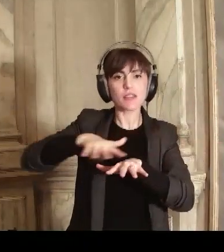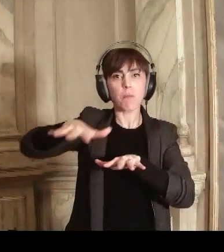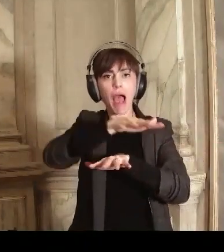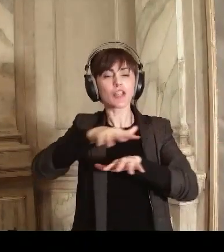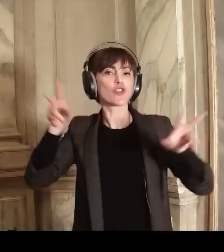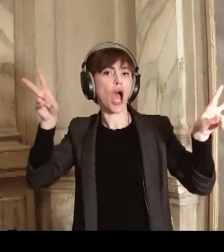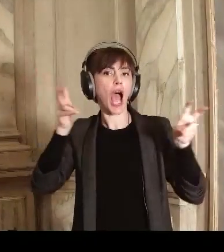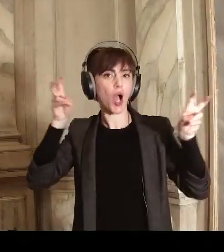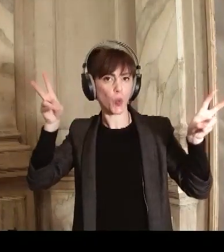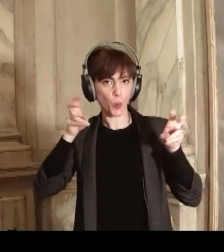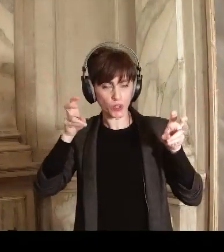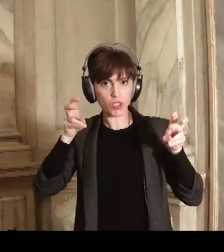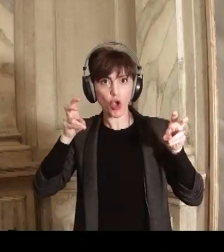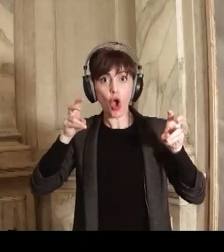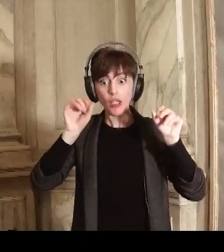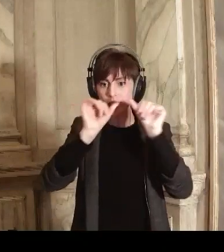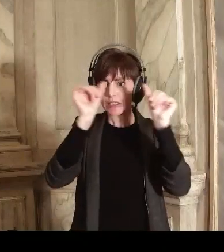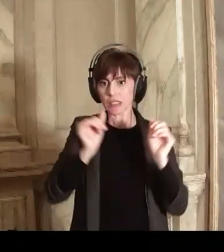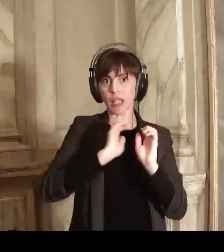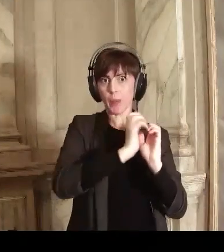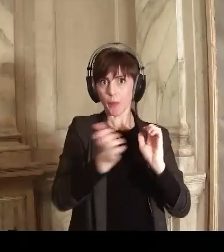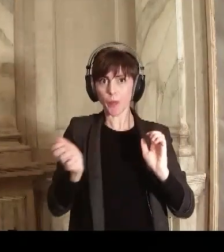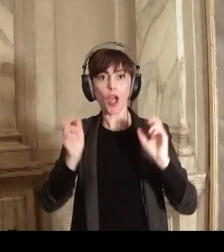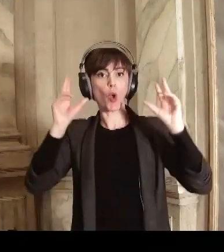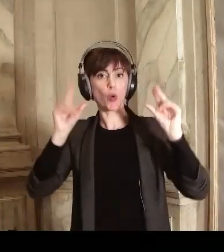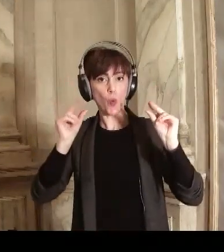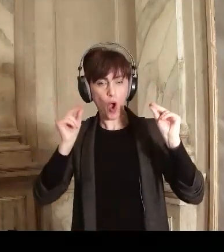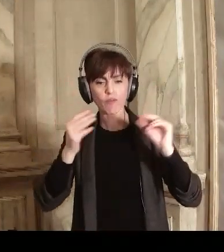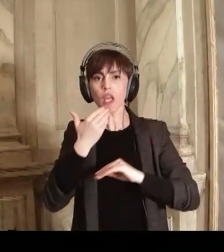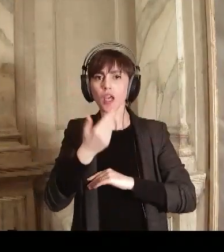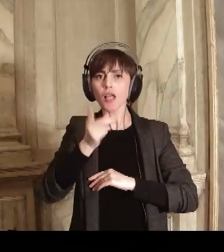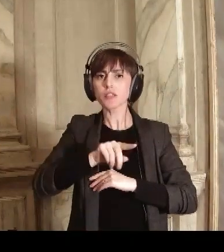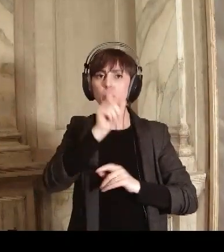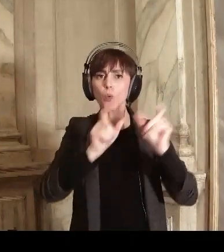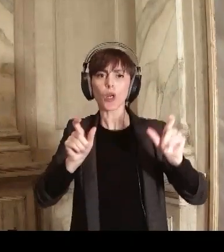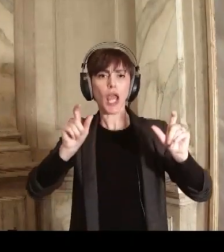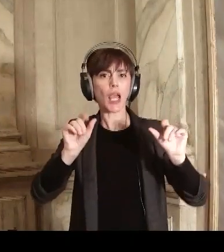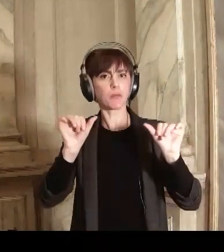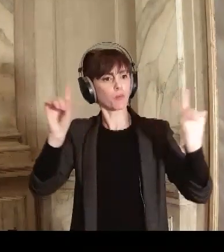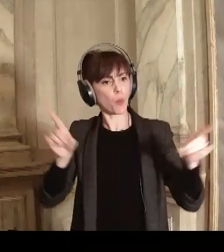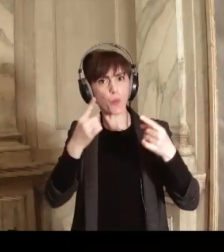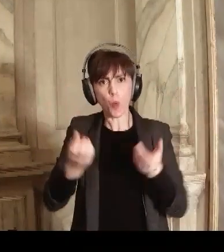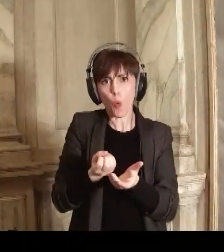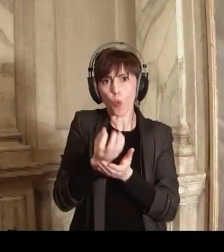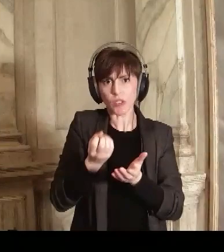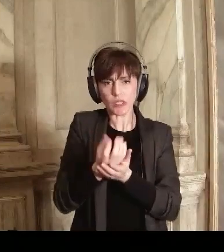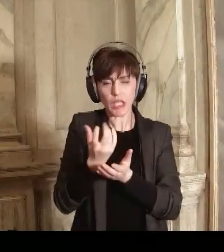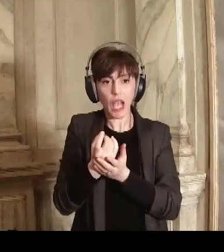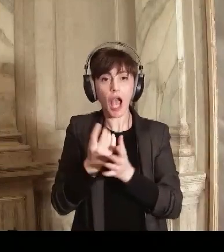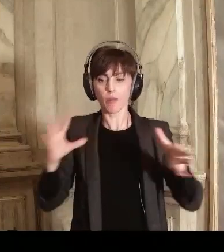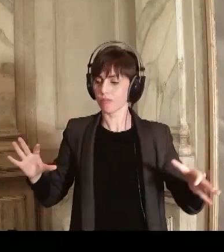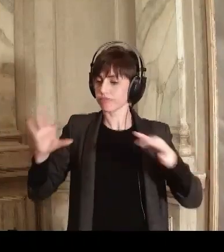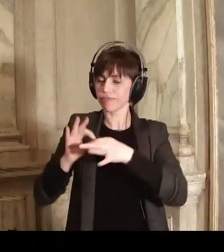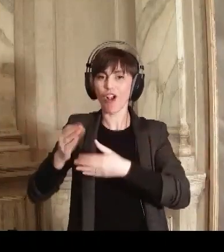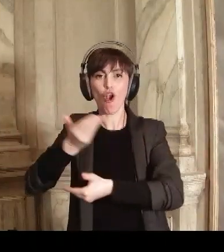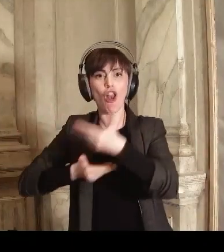con nuovi lavori commissionati ad artisti internazionali in collaborazione con i maggiori festival europei. Il